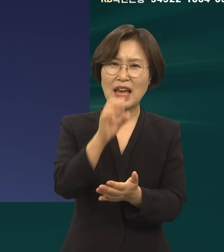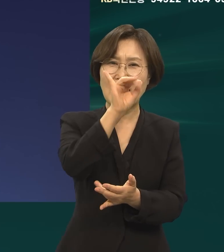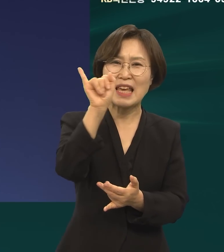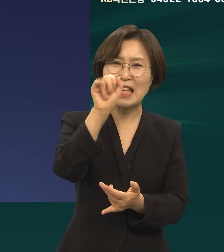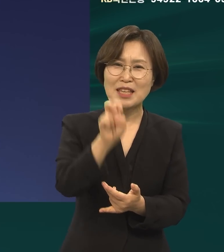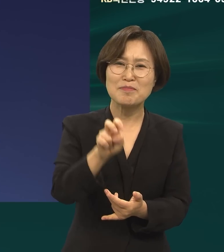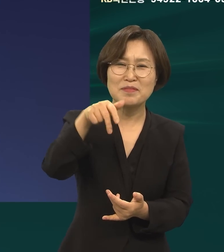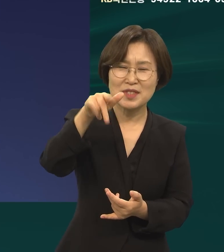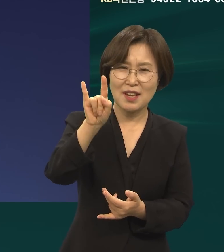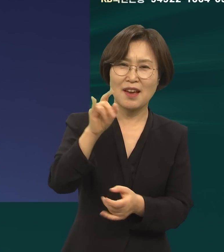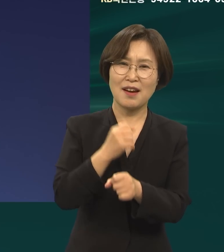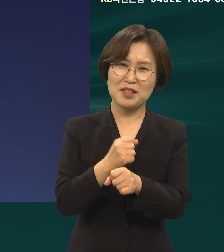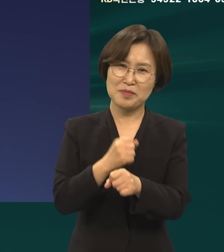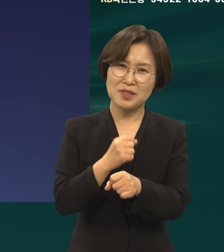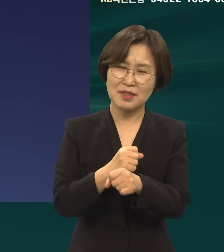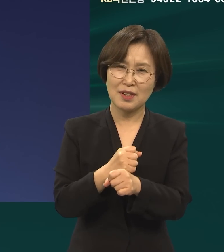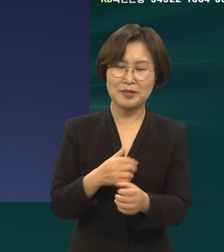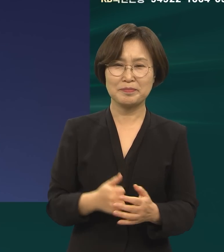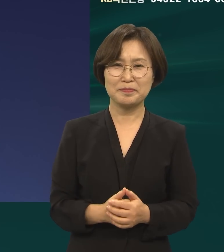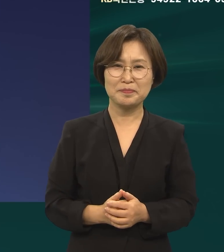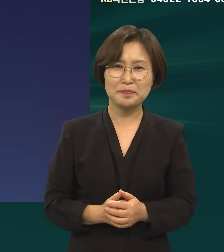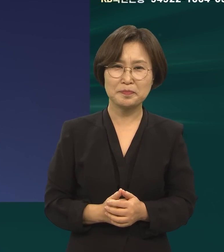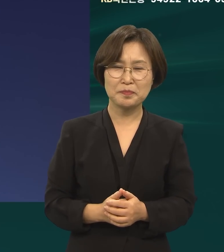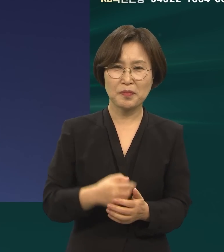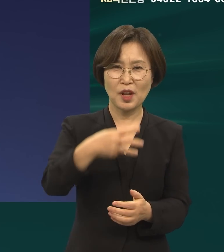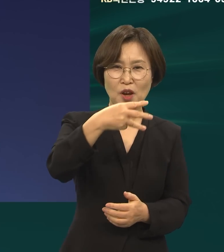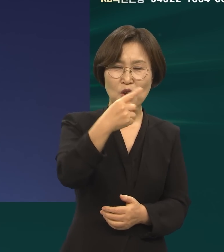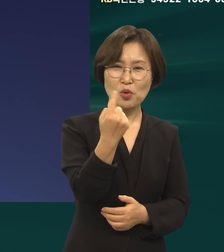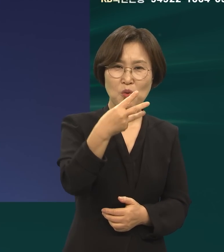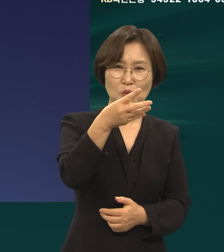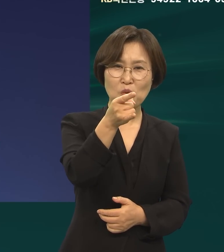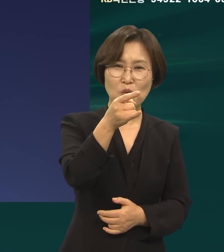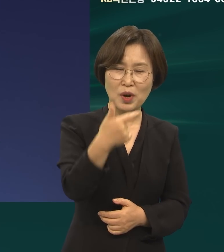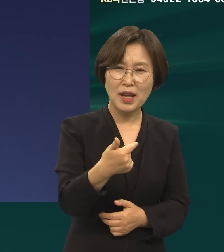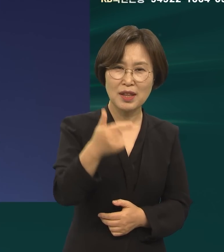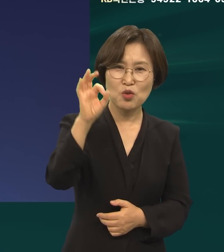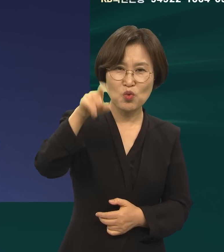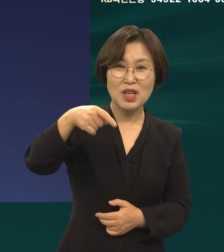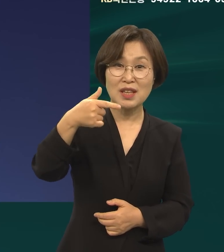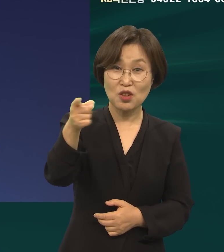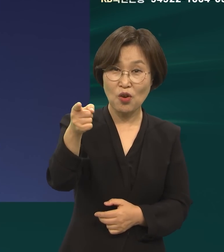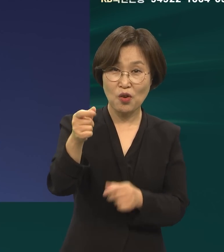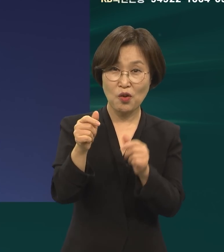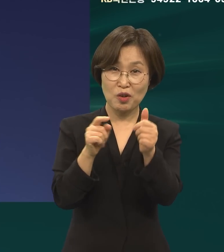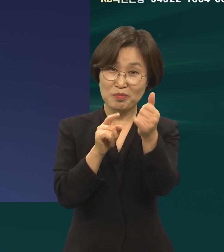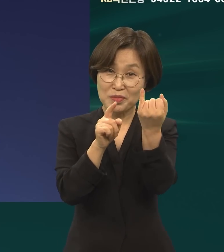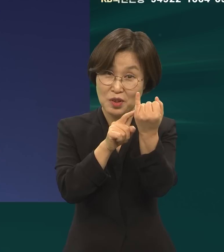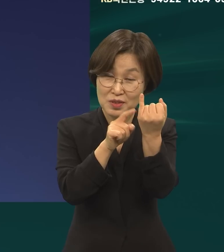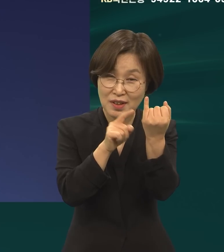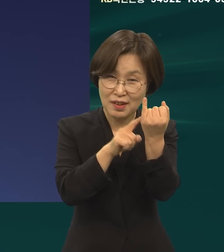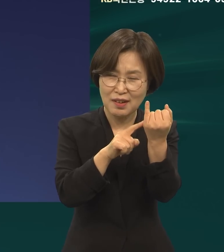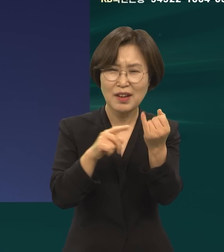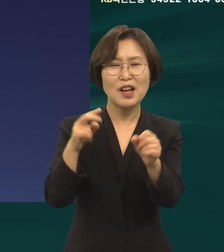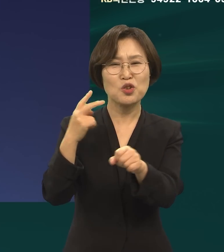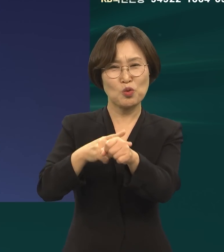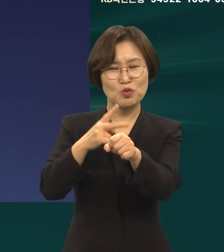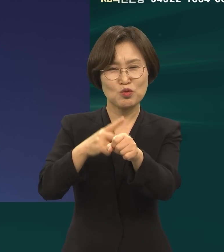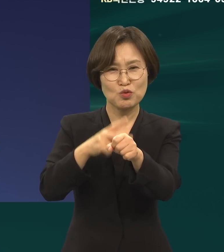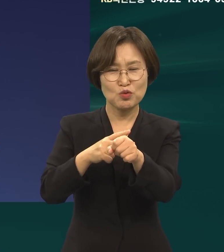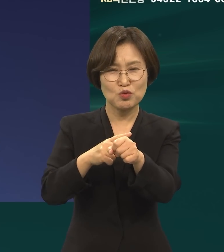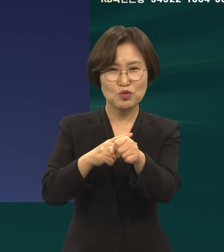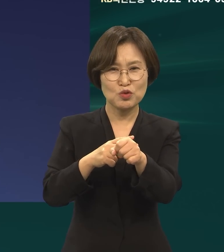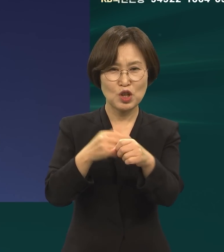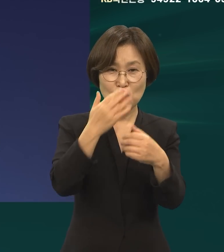아멘입니까? 지금 듀크 대학에 로렌 위너라는 매우 유명한 여자 교수가 있습니다. 이 사람은 유대인입니다.